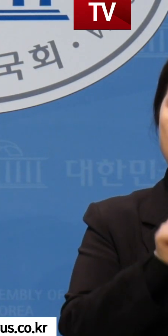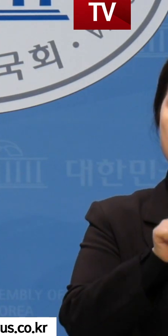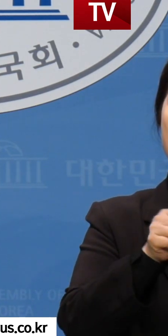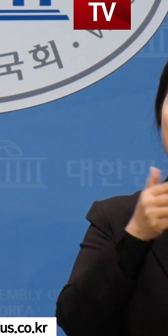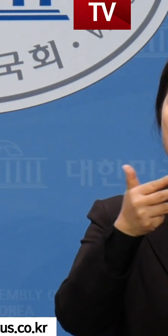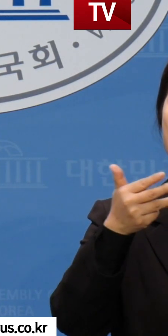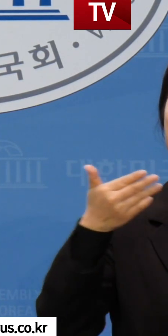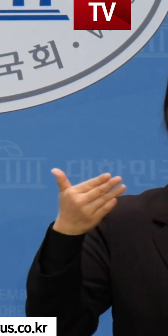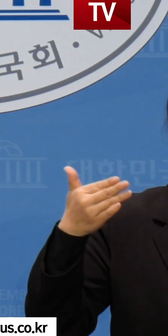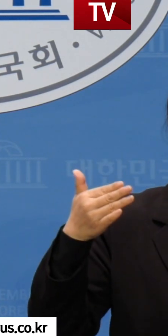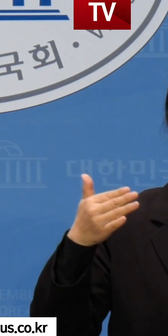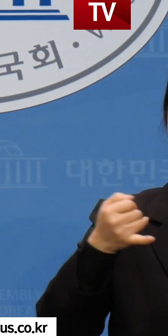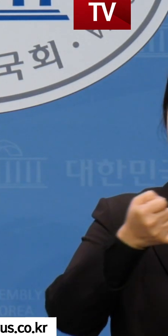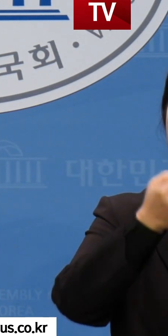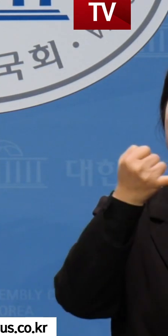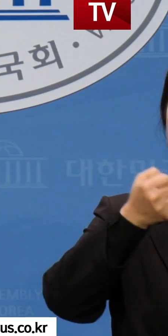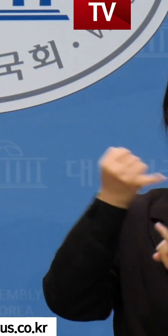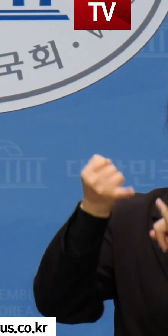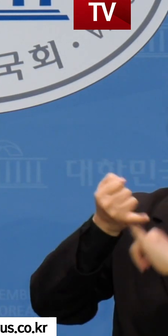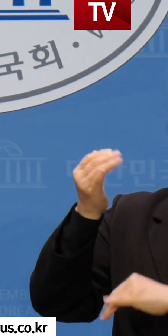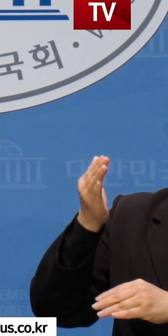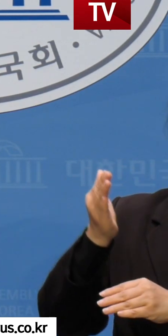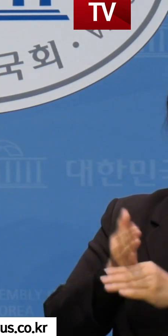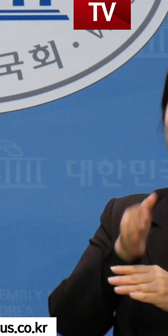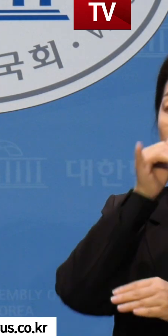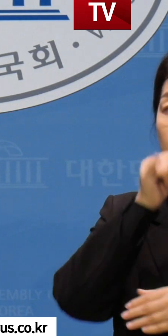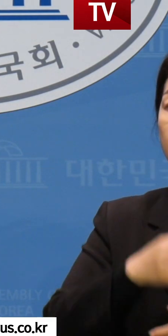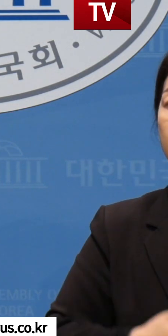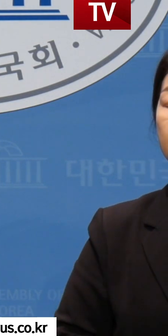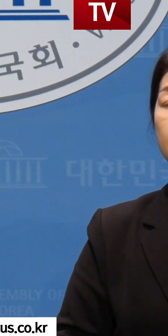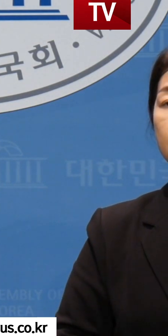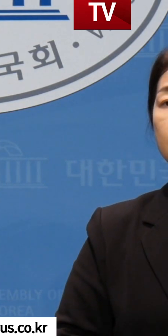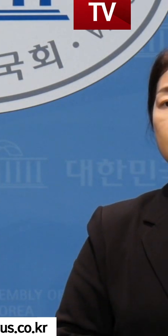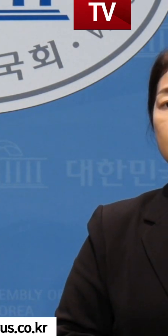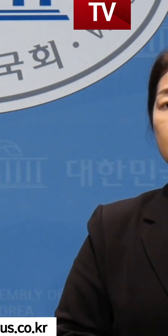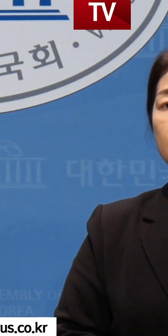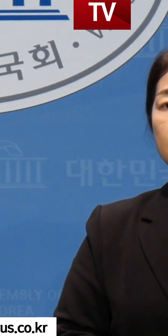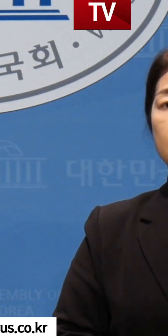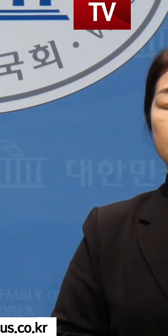3.89%를 연체율이 넘고 있는 심각한 상황입니다.